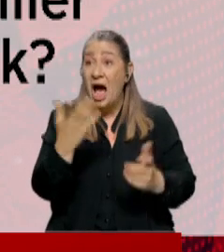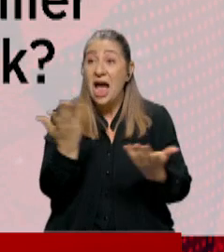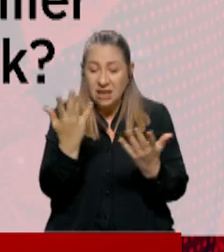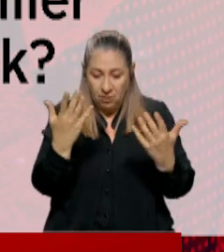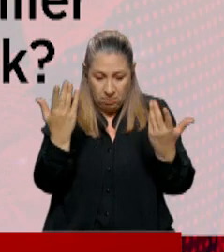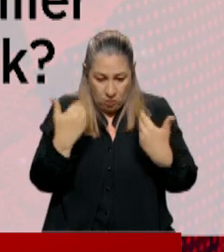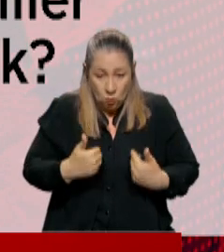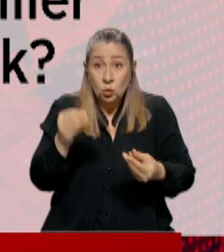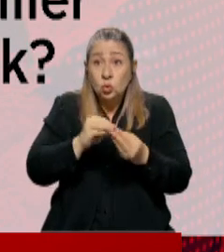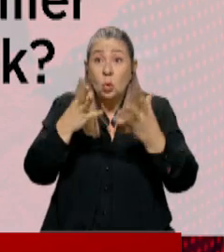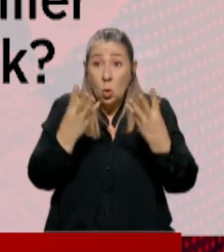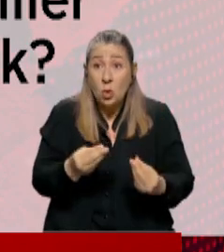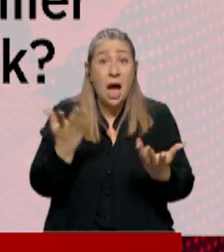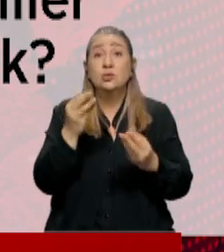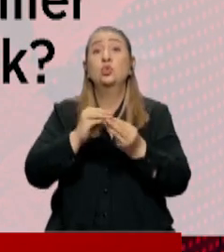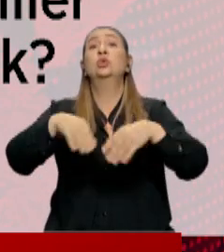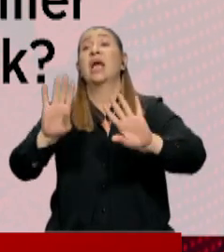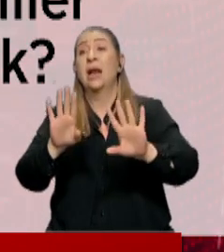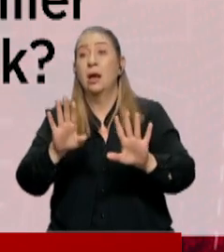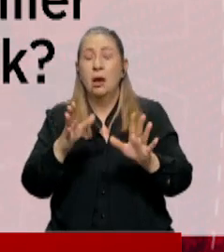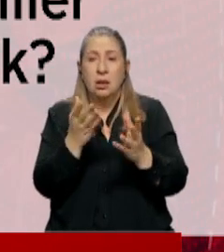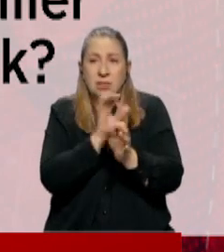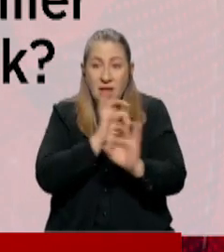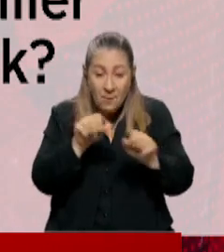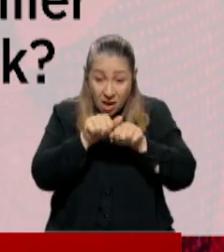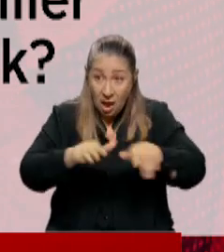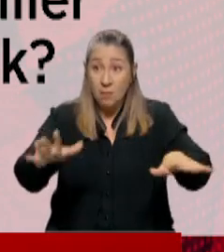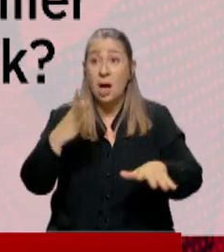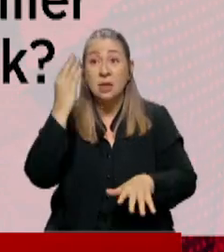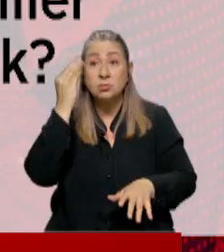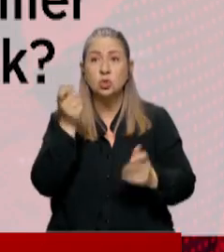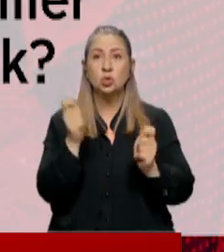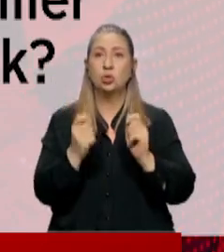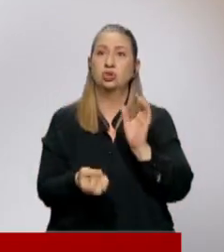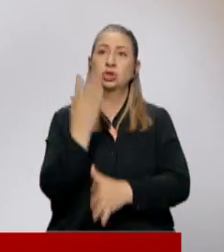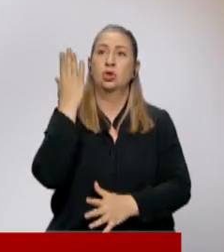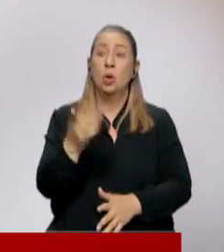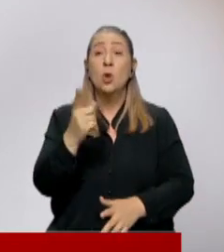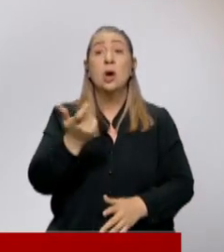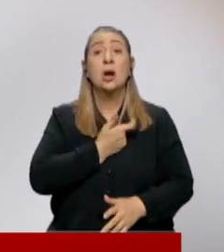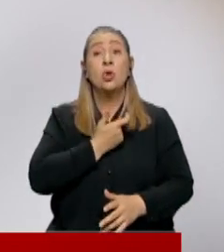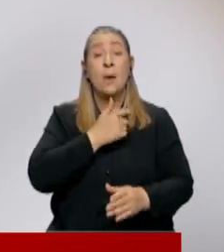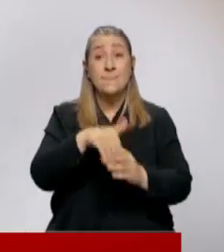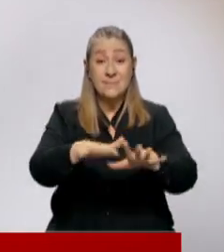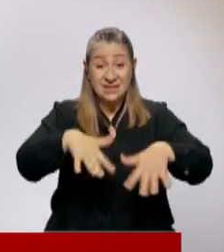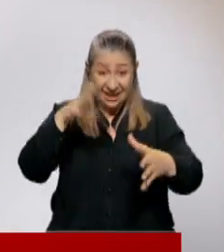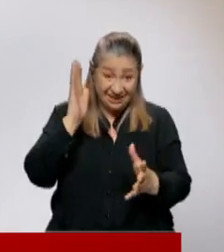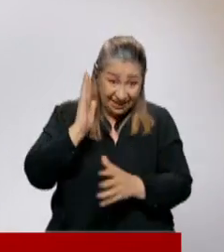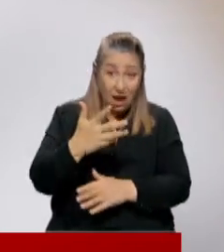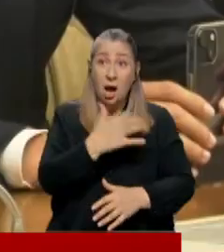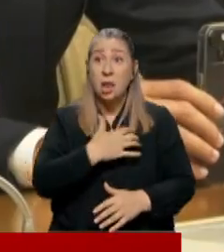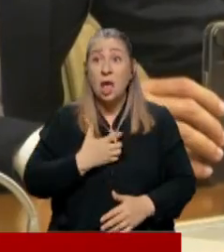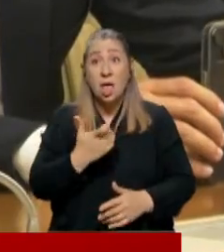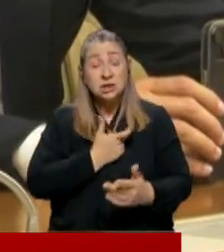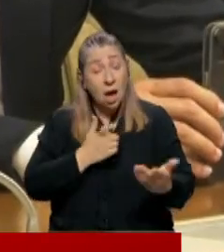hangi fiiller suç oluşturup hangileri oluşturmayacak? Alenen yayma unsuru anlamında da zorluklar doğuruyor. Bu kanun meclisten geçse de anayasaya